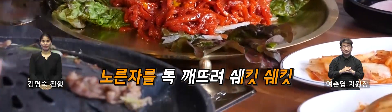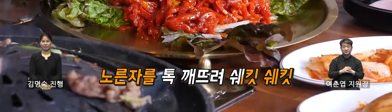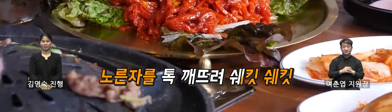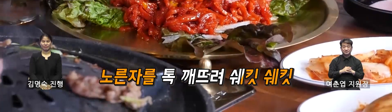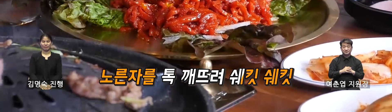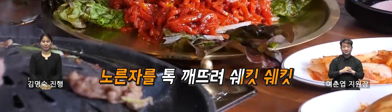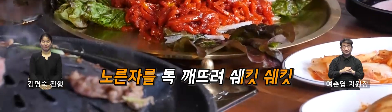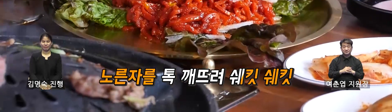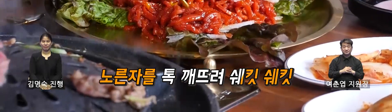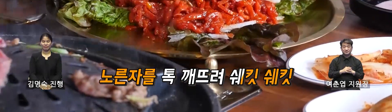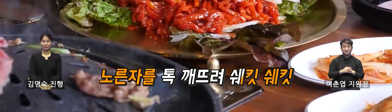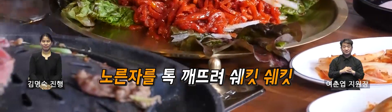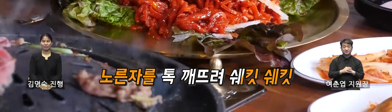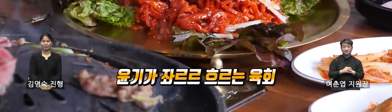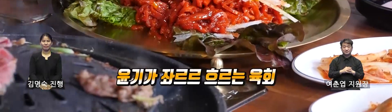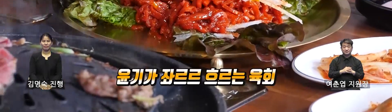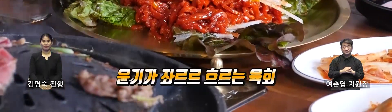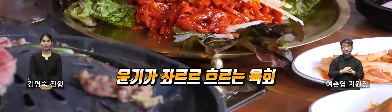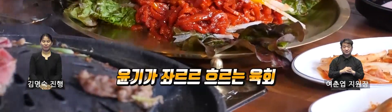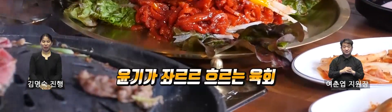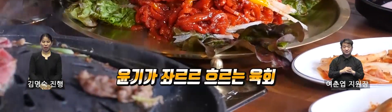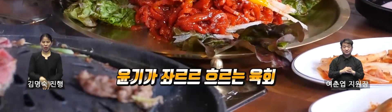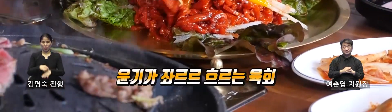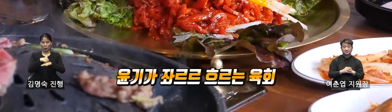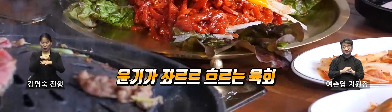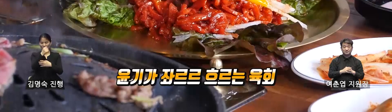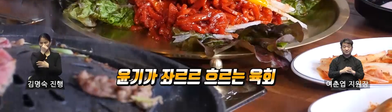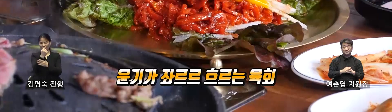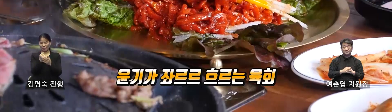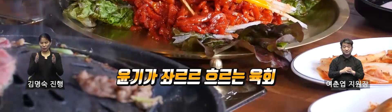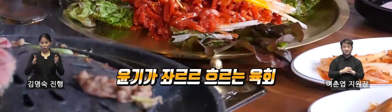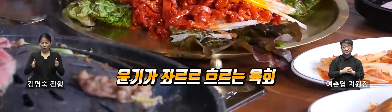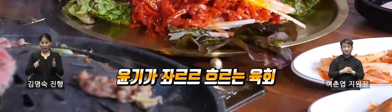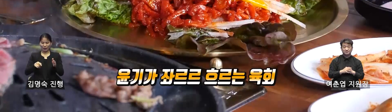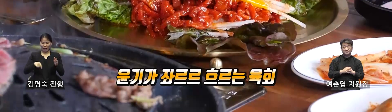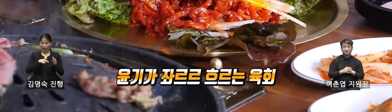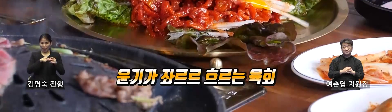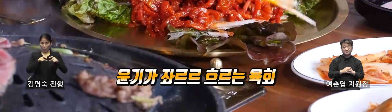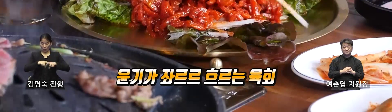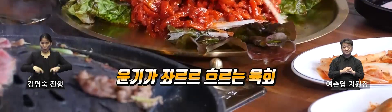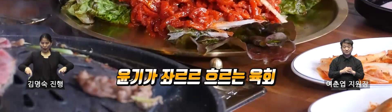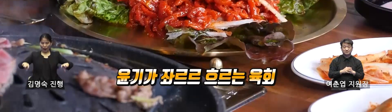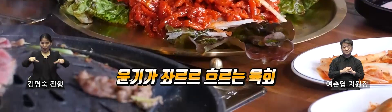이렇게 고기가 익어가는 동안 아래서는 또